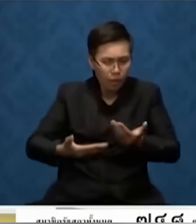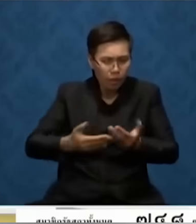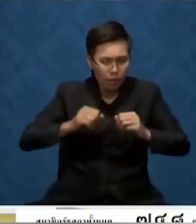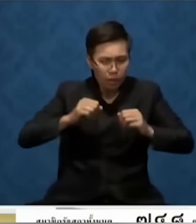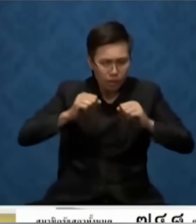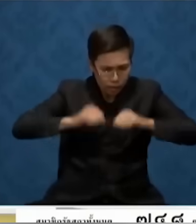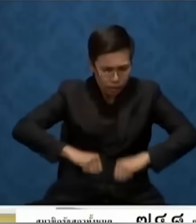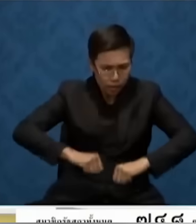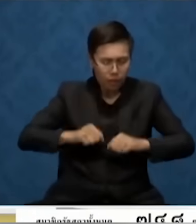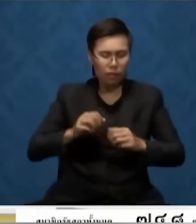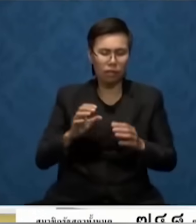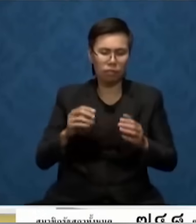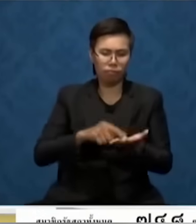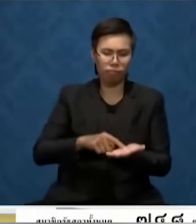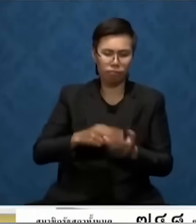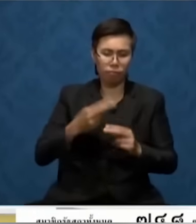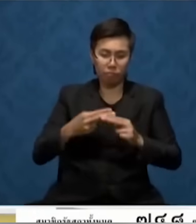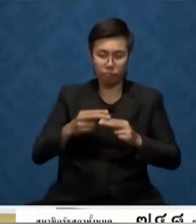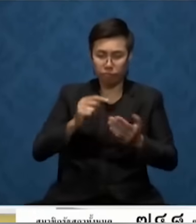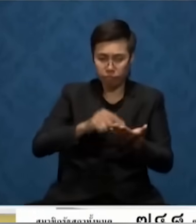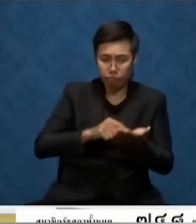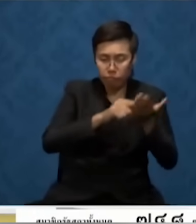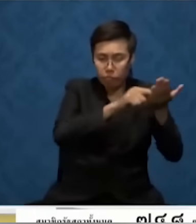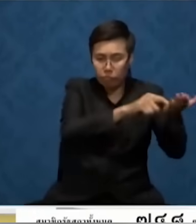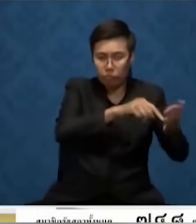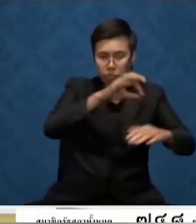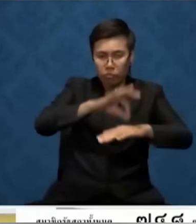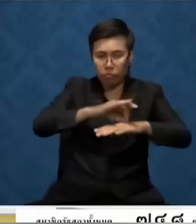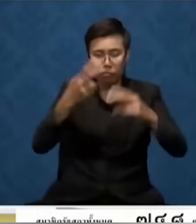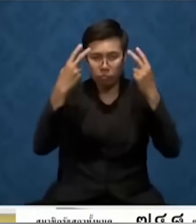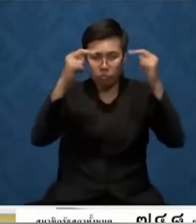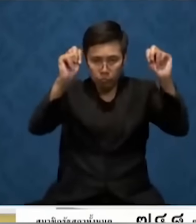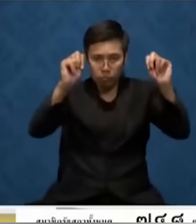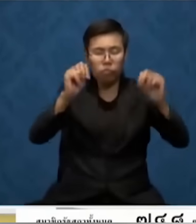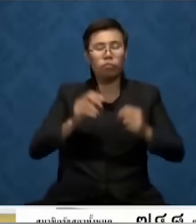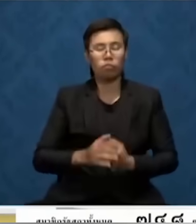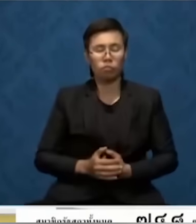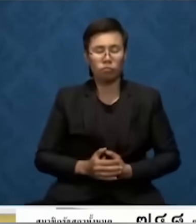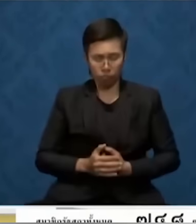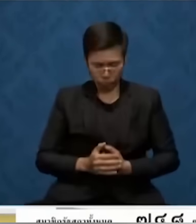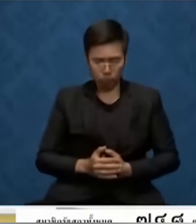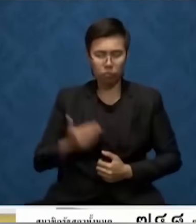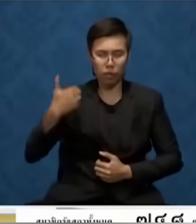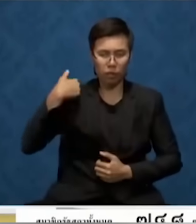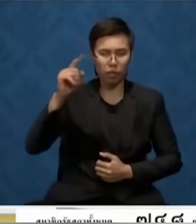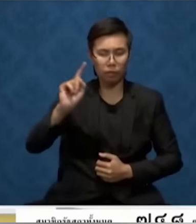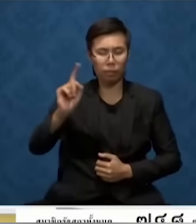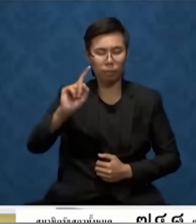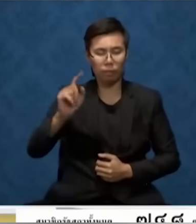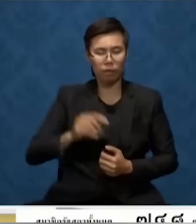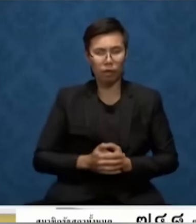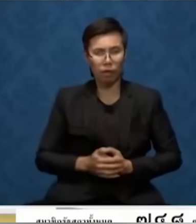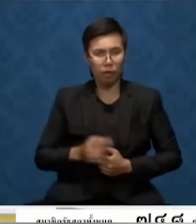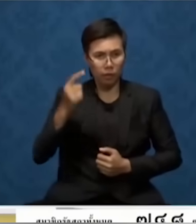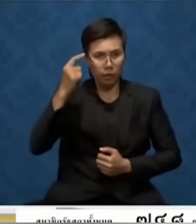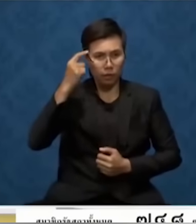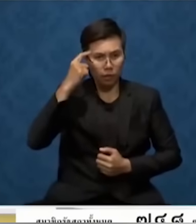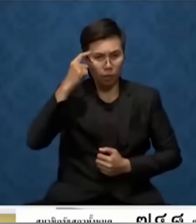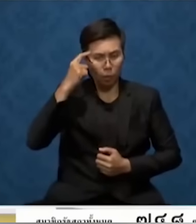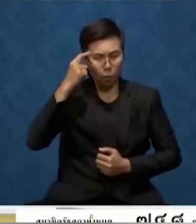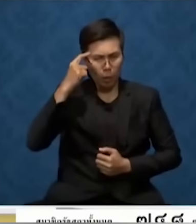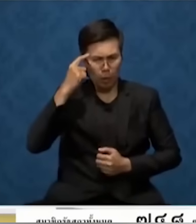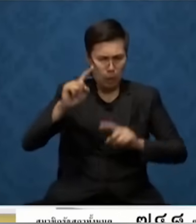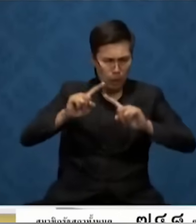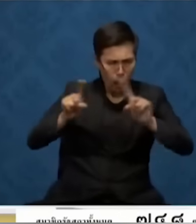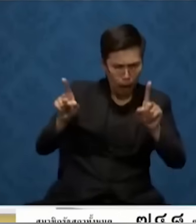ติในการเสนอบุคคลมาดำรงตำแหน่งนายกรัฐมนตรีซึ่งมีข้อคิดเห็นที่ต่างกัน